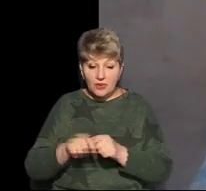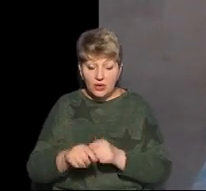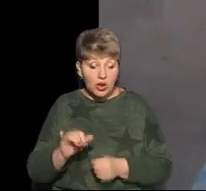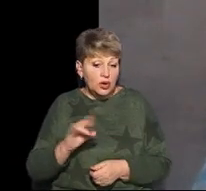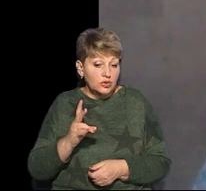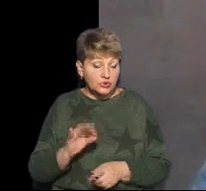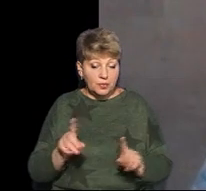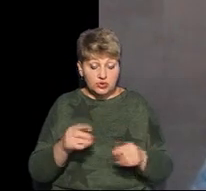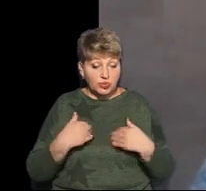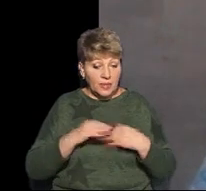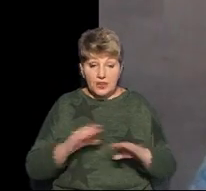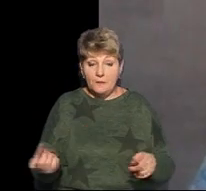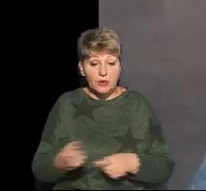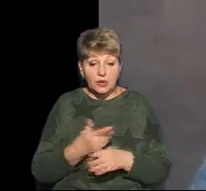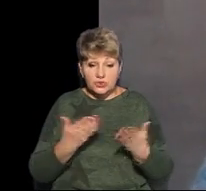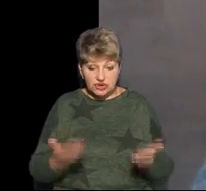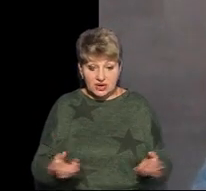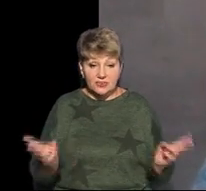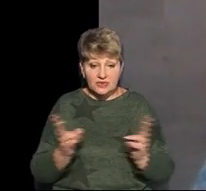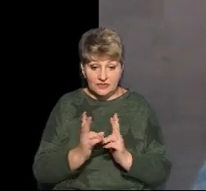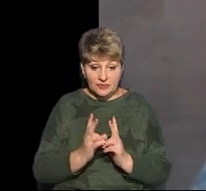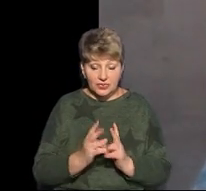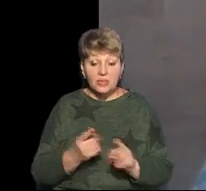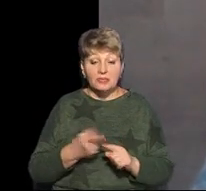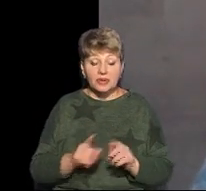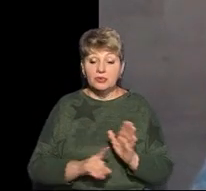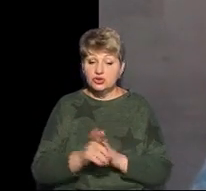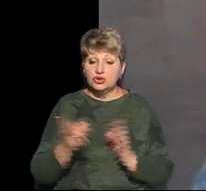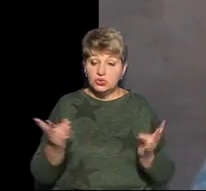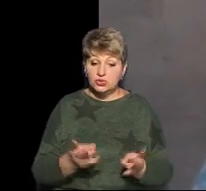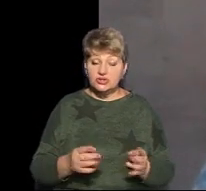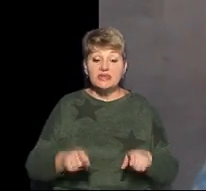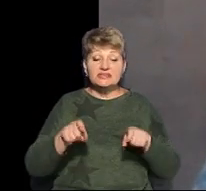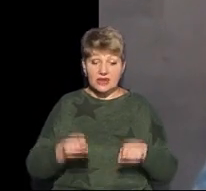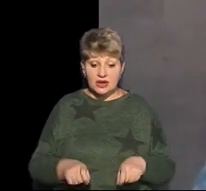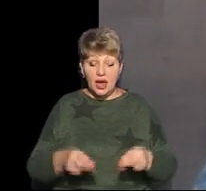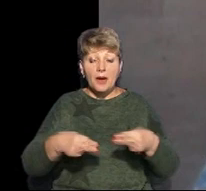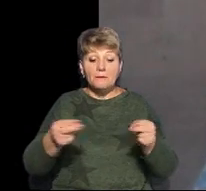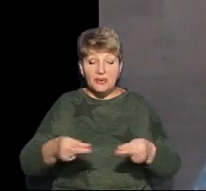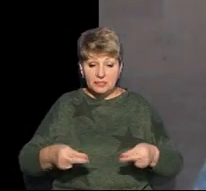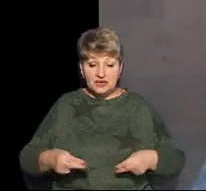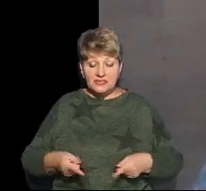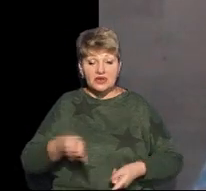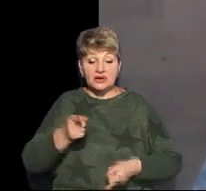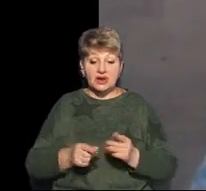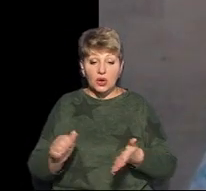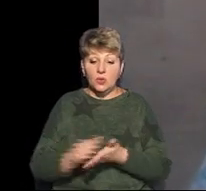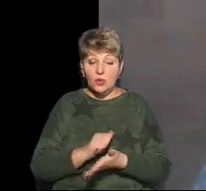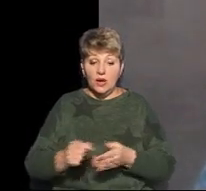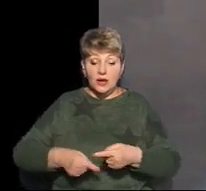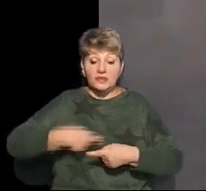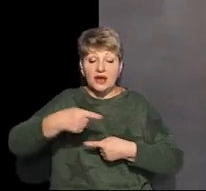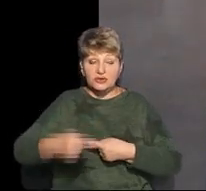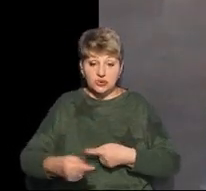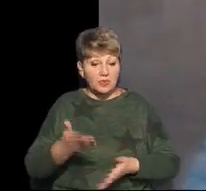ніяк не виходить. Тому починати потрібно з цього. Сідати, підписувати реальні папери, і потім наступний крок,